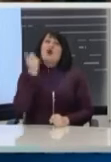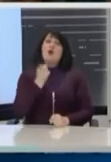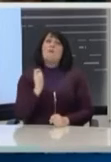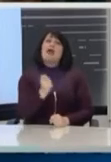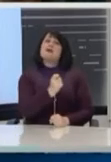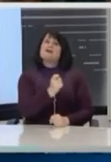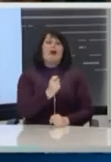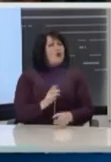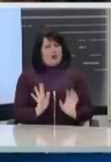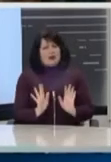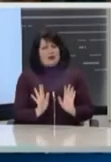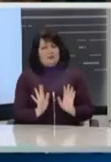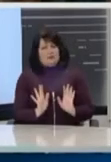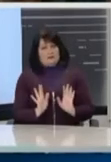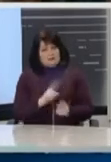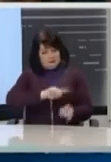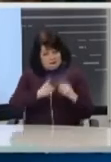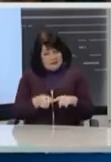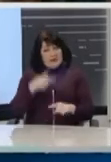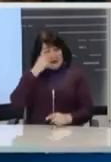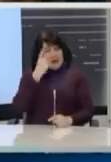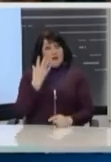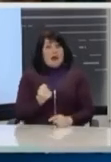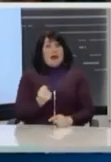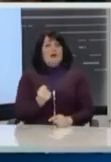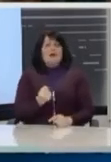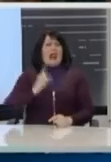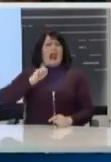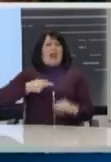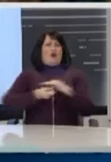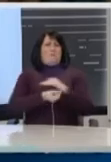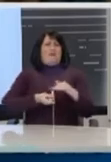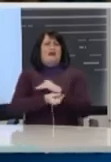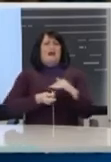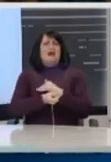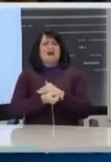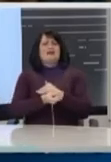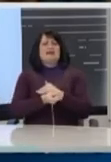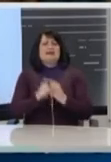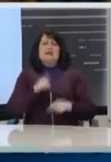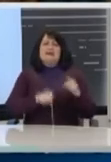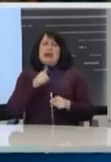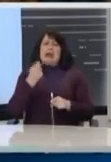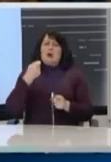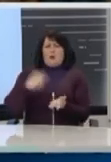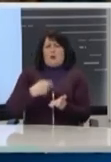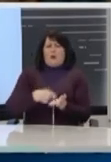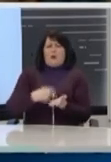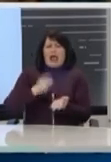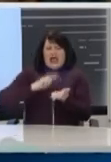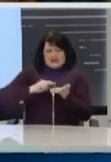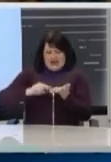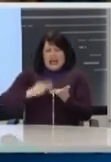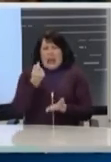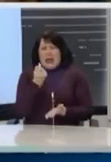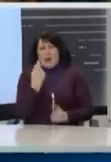Αντίθετα, δικαιούνται κοινωνικό μέρισμα οι λαθρομετανάστες με κάποια λίγα μεροκάματα ασφαλισμένα που